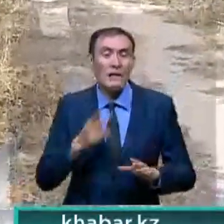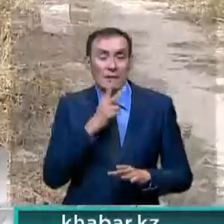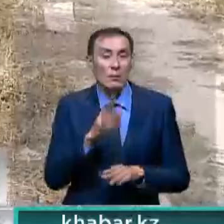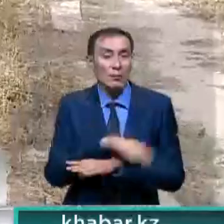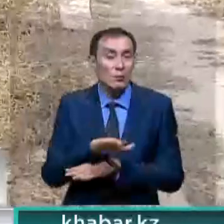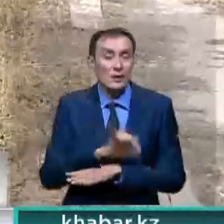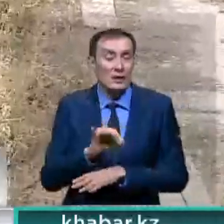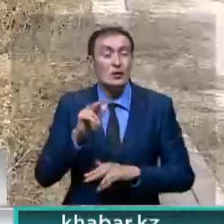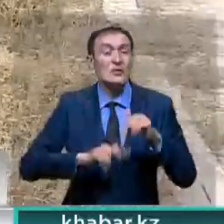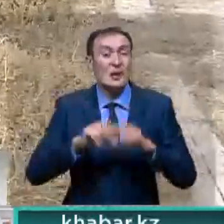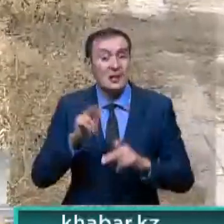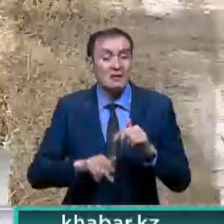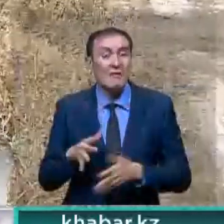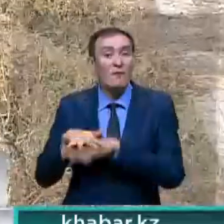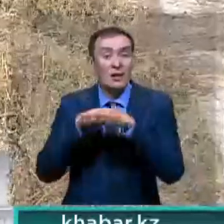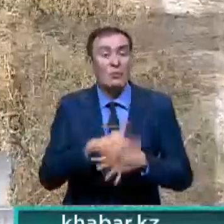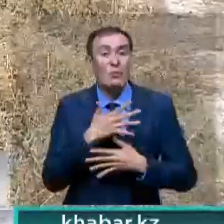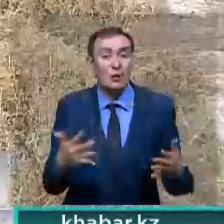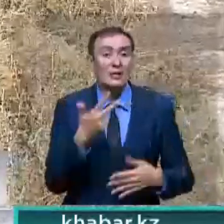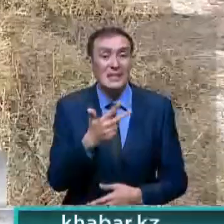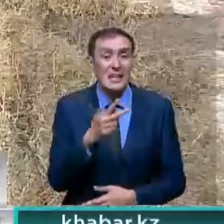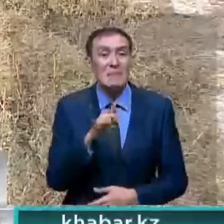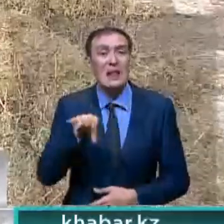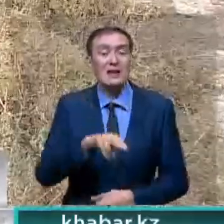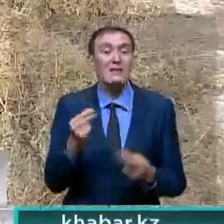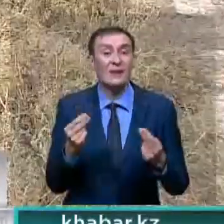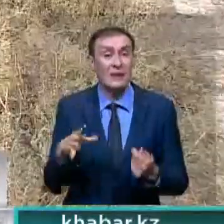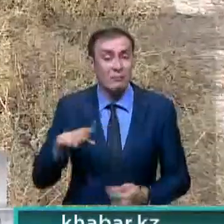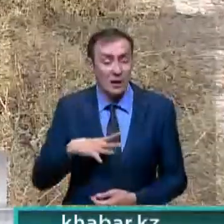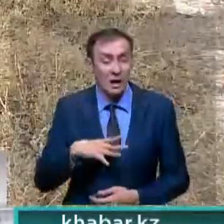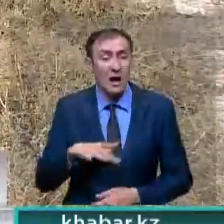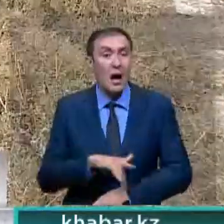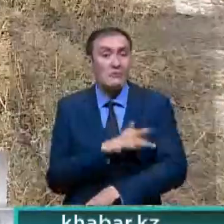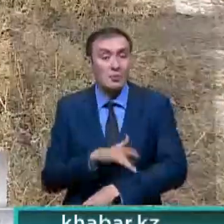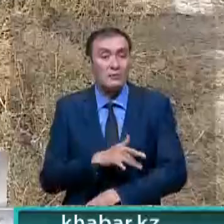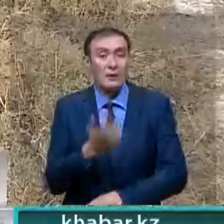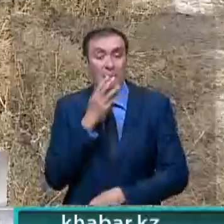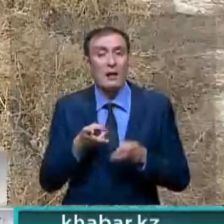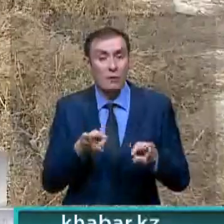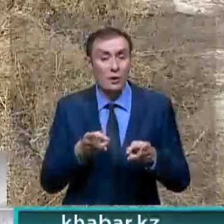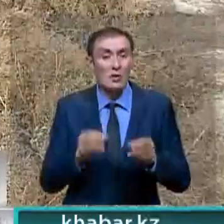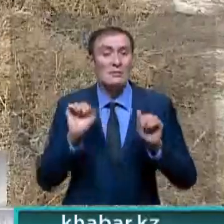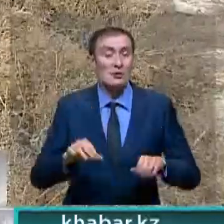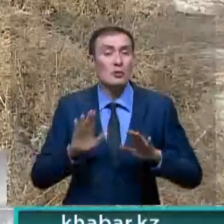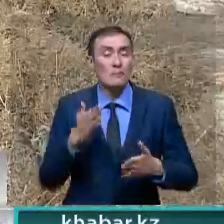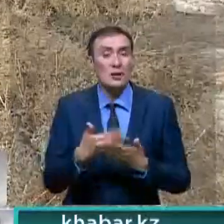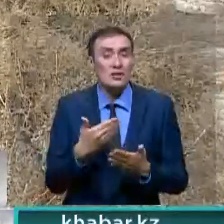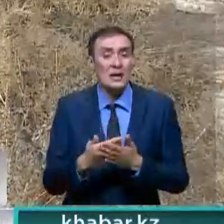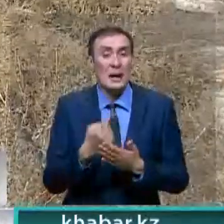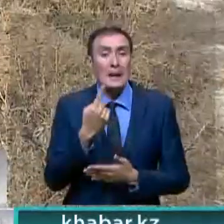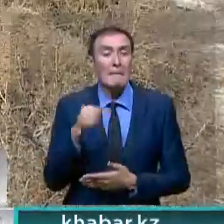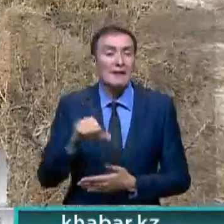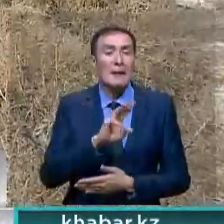при том, что в строительство вложили больше 3 миллиардов тенге. Обслуживать тепловой узел способен почти